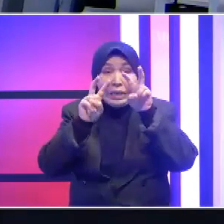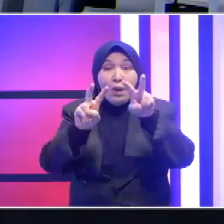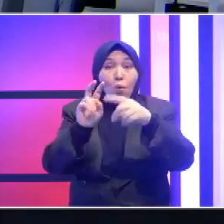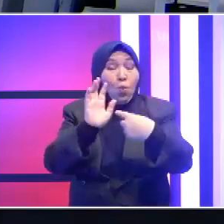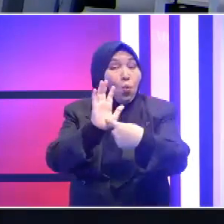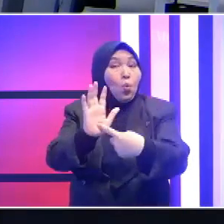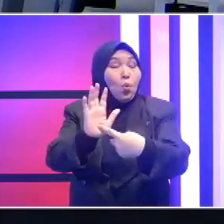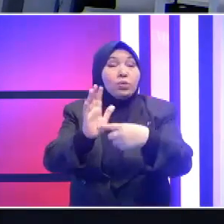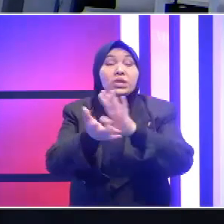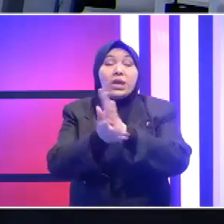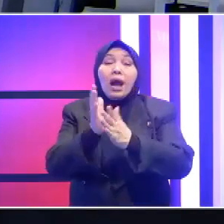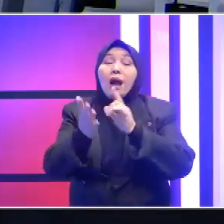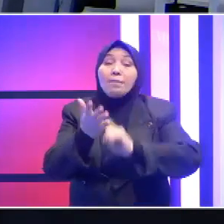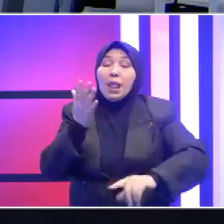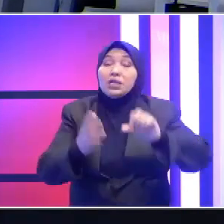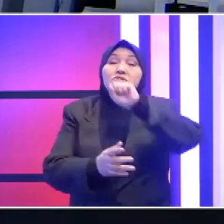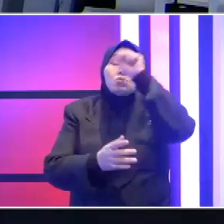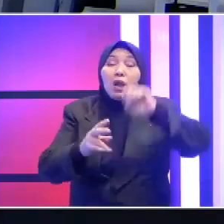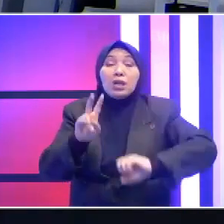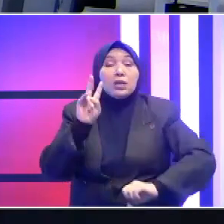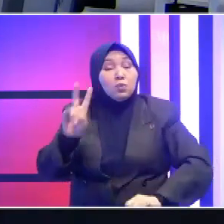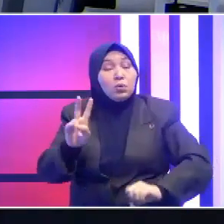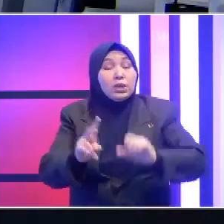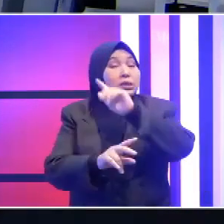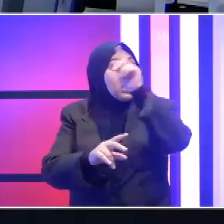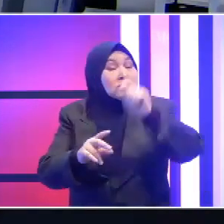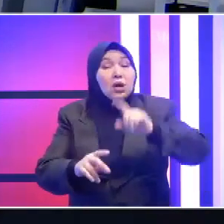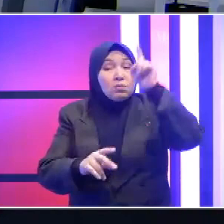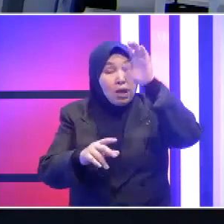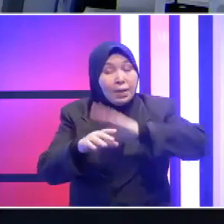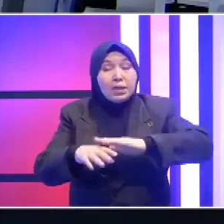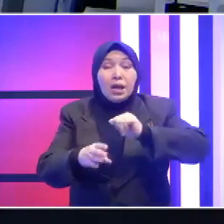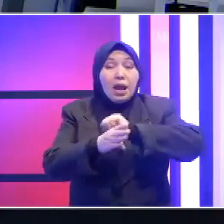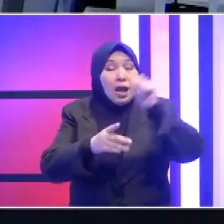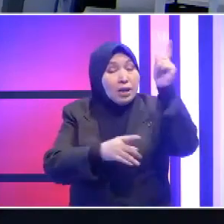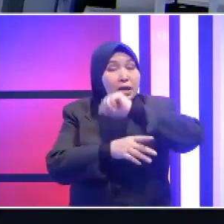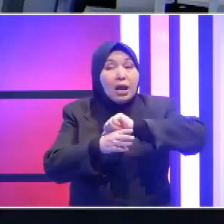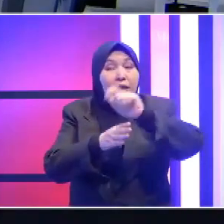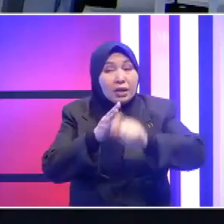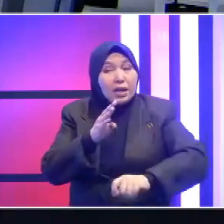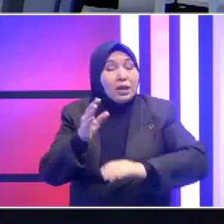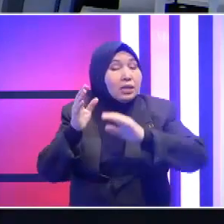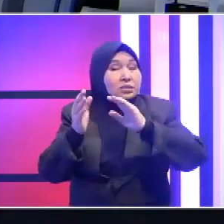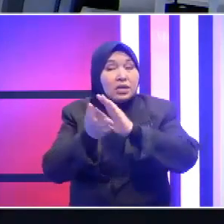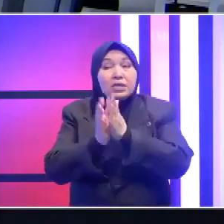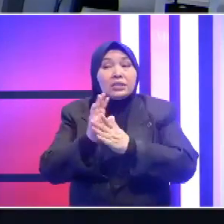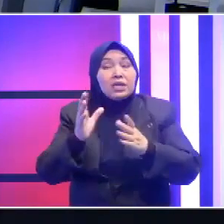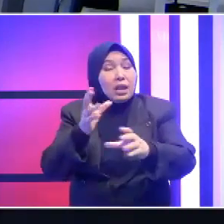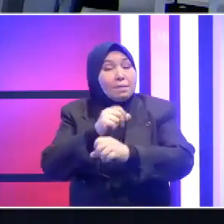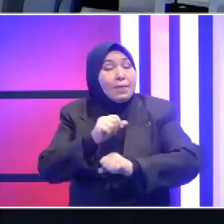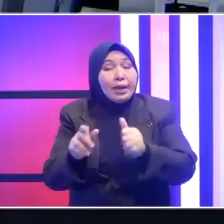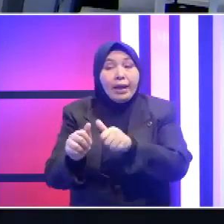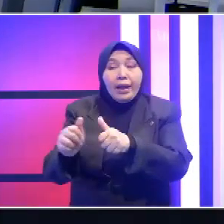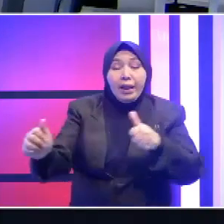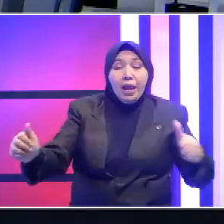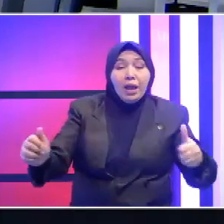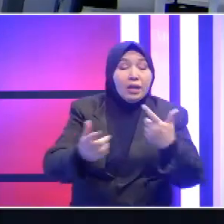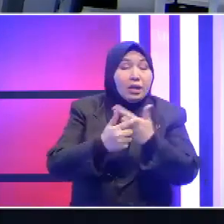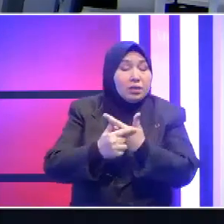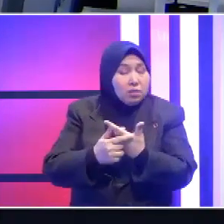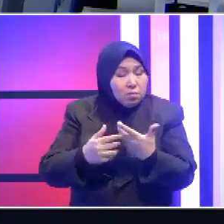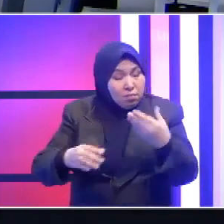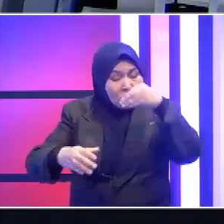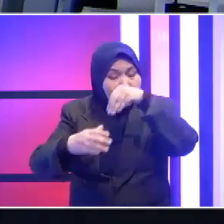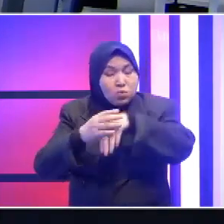apalagi soal yang kedua yang ditanyakan Allah pada hari akhirat agar kita dapat ilah daripada terjerumus kepada